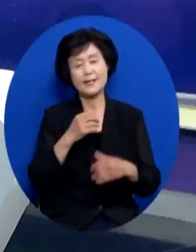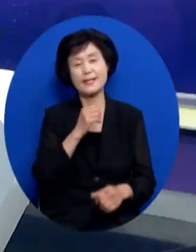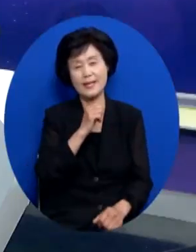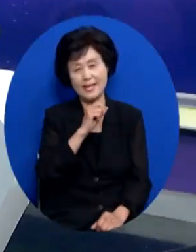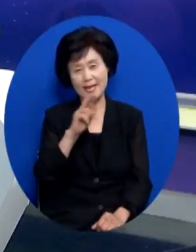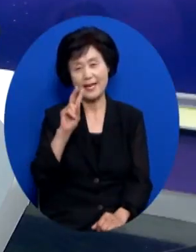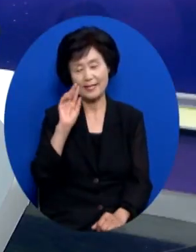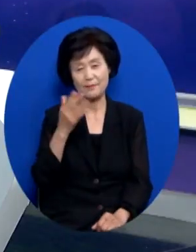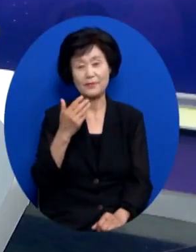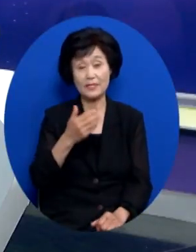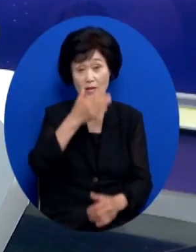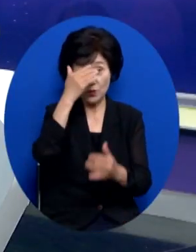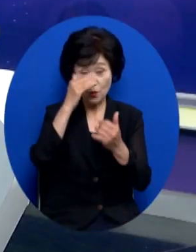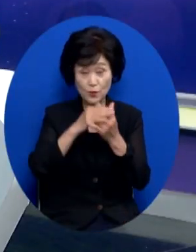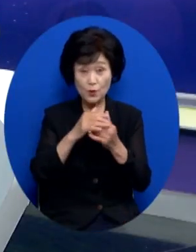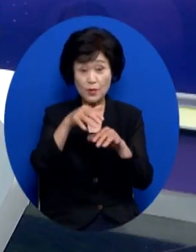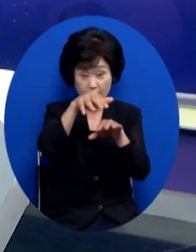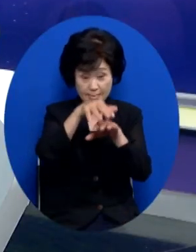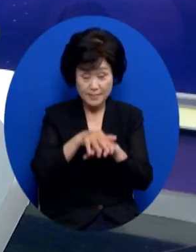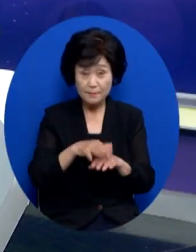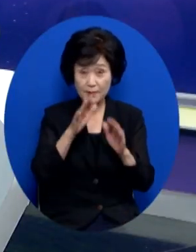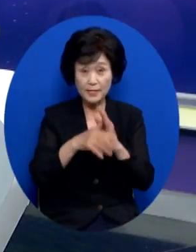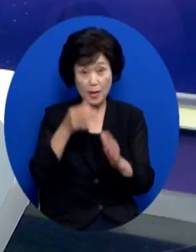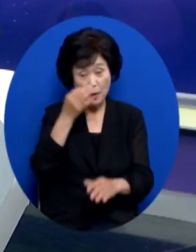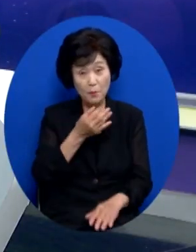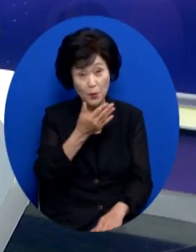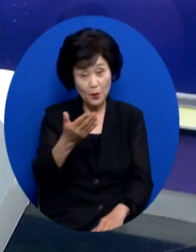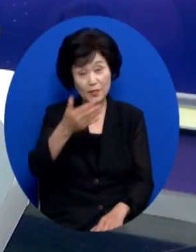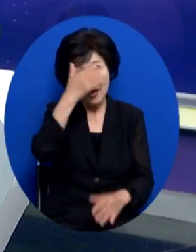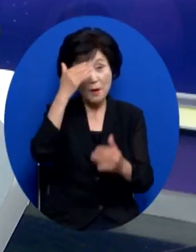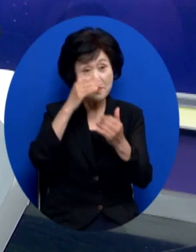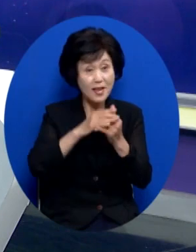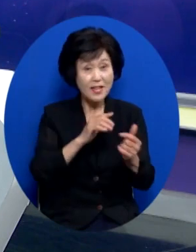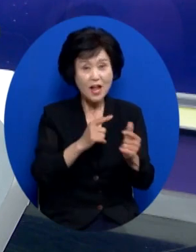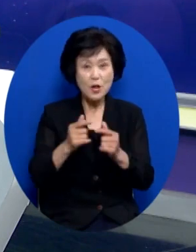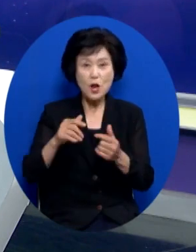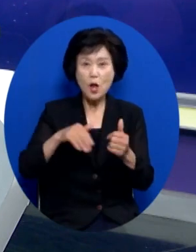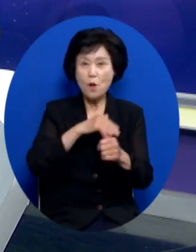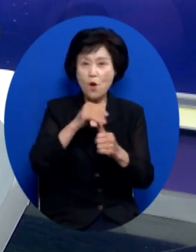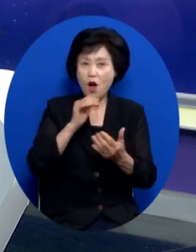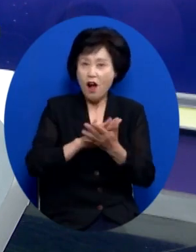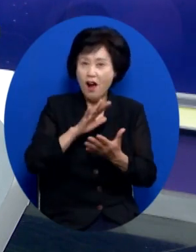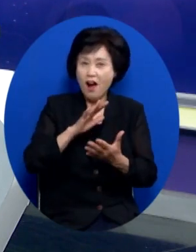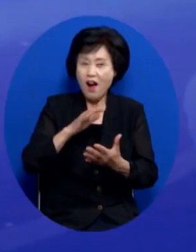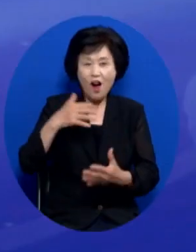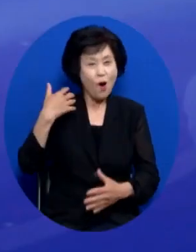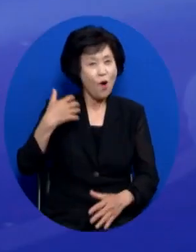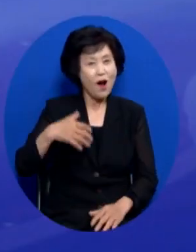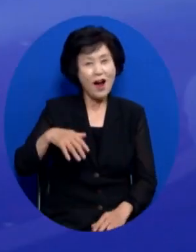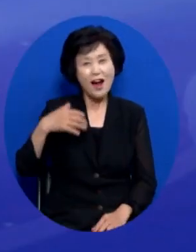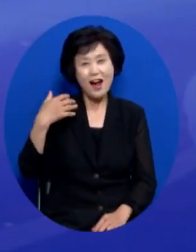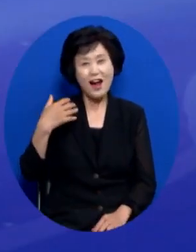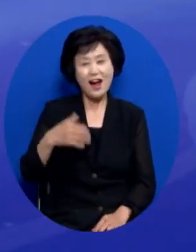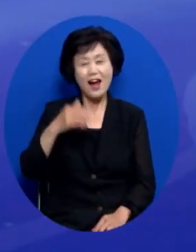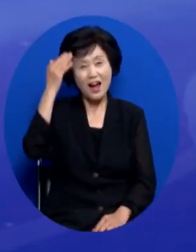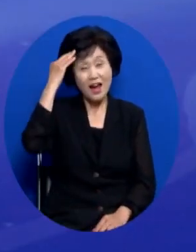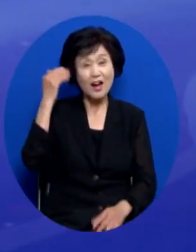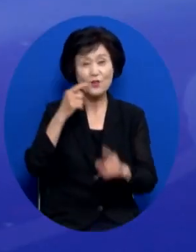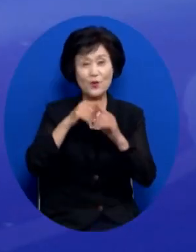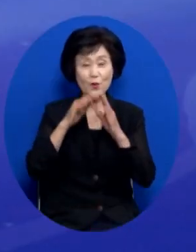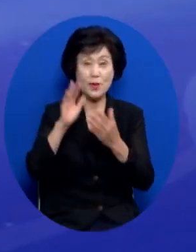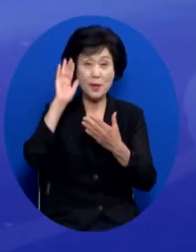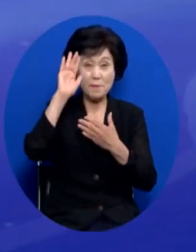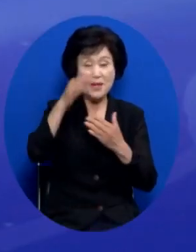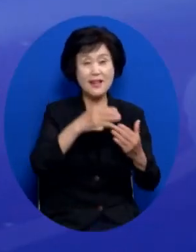네, 청소년 집회에서 보여준 우리 다음 세대들의 열정이 정말 대단합니다. 네, 이들이 보여준 열정이 바로 한국교회 미래를